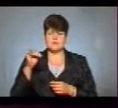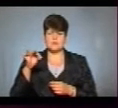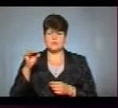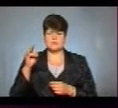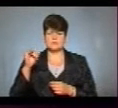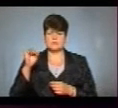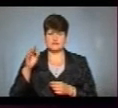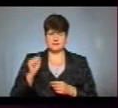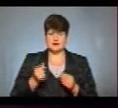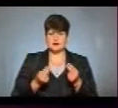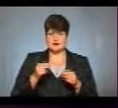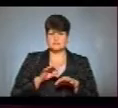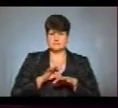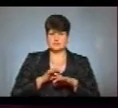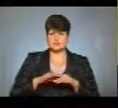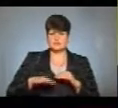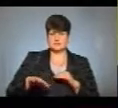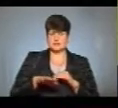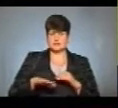стадіоні педагогічного університету.